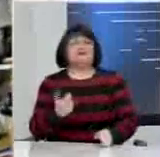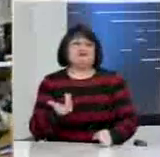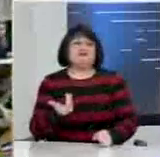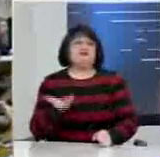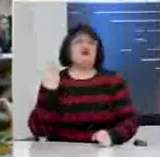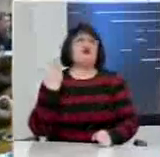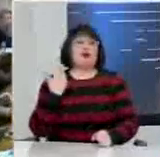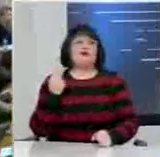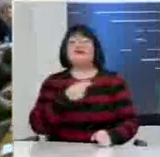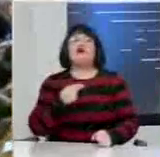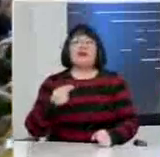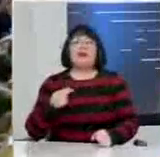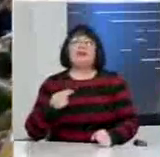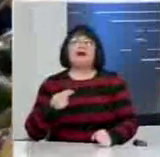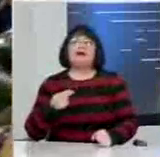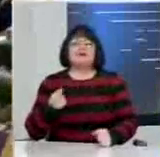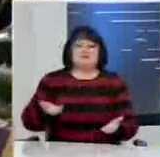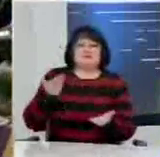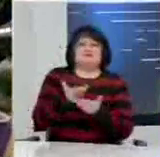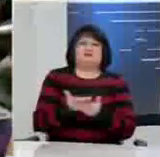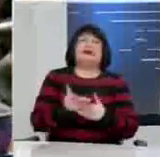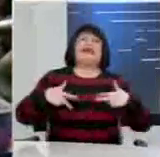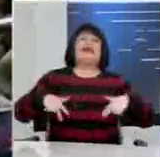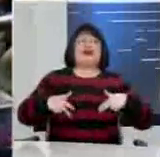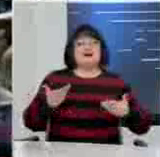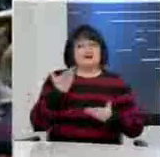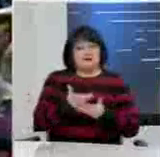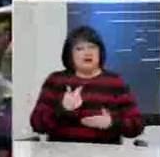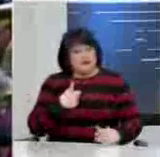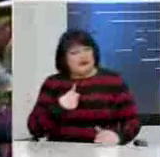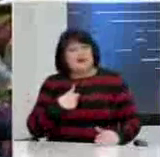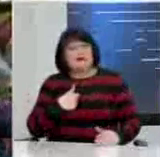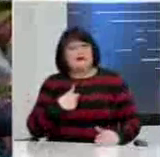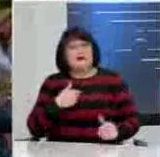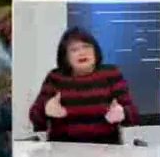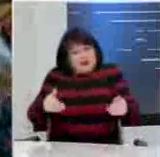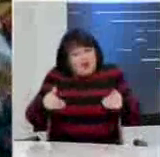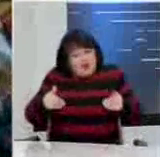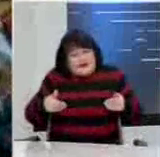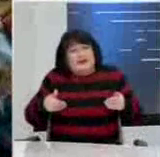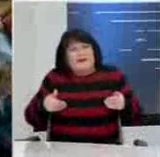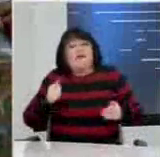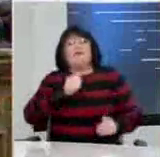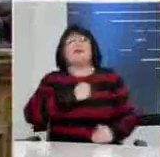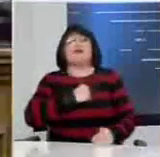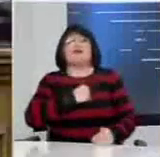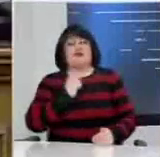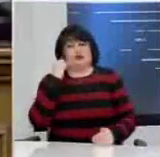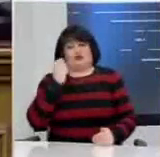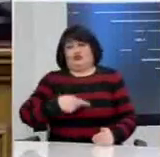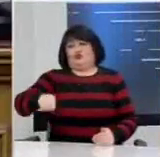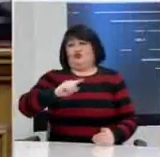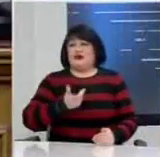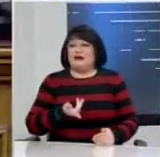όταν το θέμα ετέθη από τη σημερινή κυβέρνηση, εμείς κάναμε υποχωρήσεις από την αρχική μας θέση, είναι γνωστό.